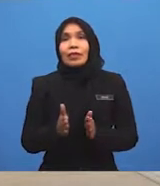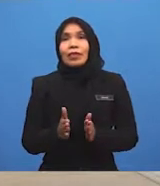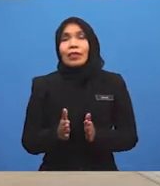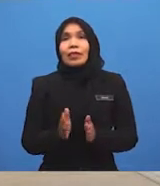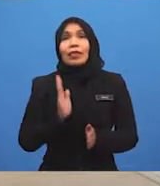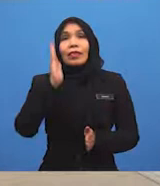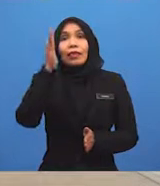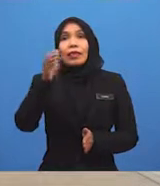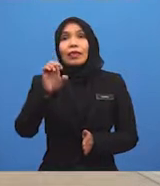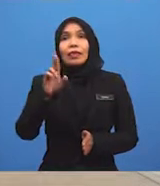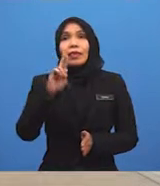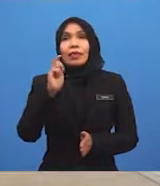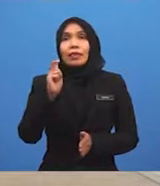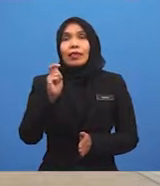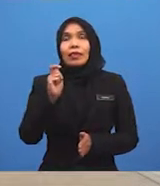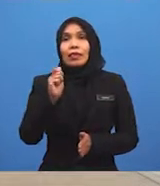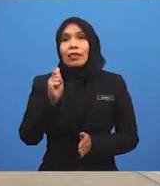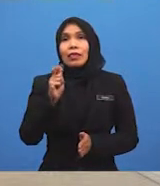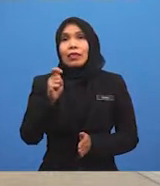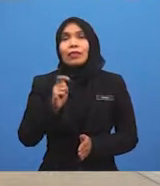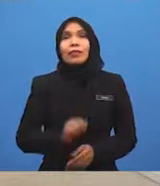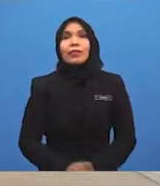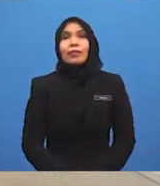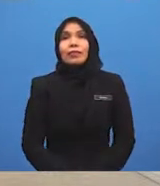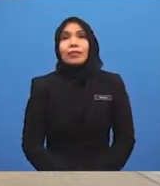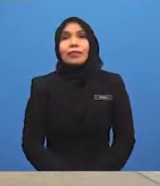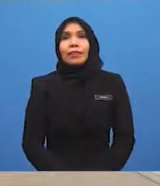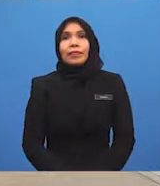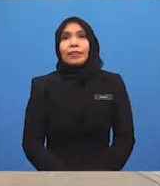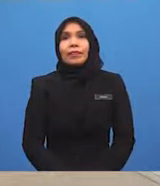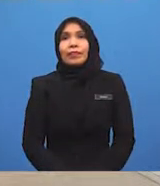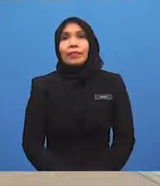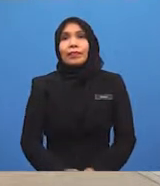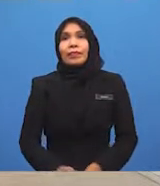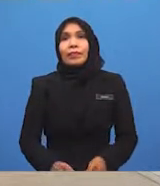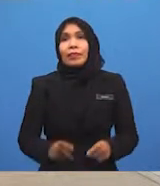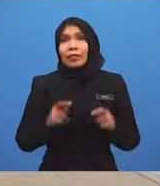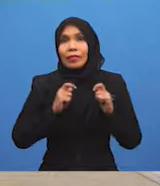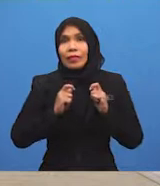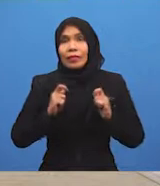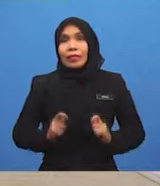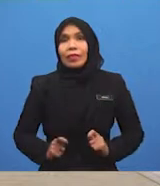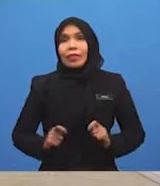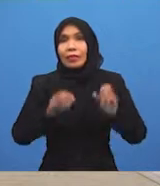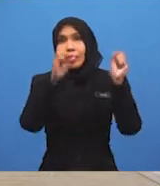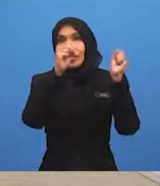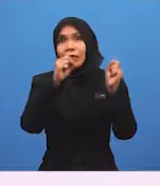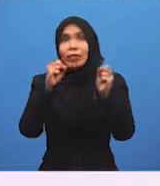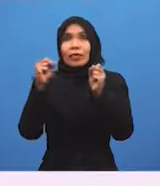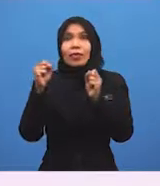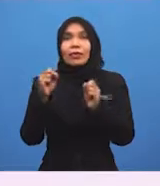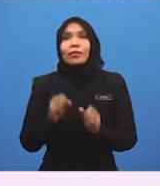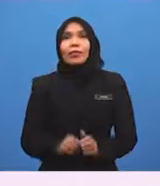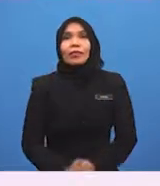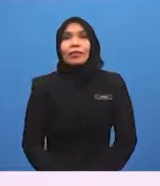Baik, sebelum kita ke cara ketiga, sila hayati situasi dalam gambar ini.